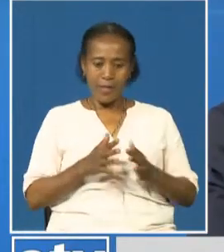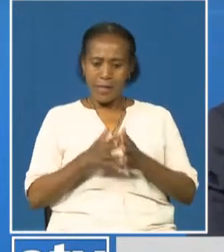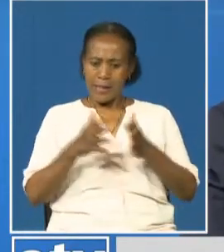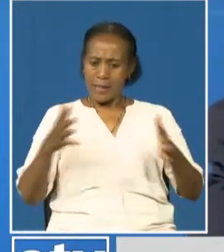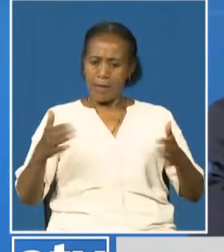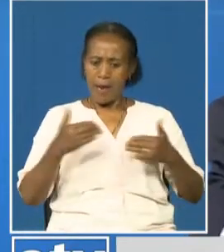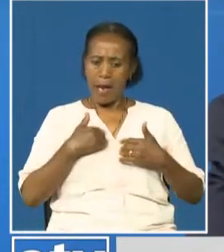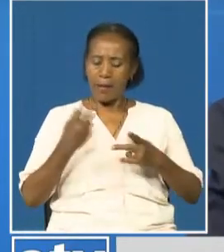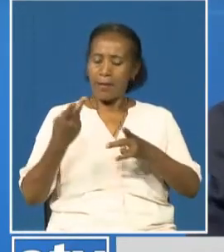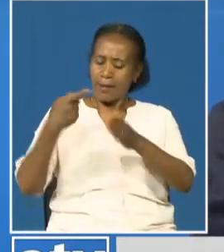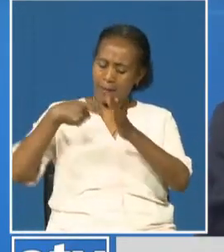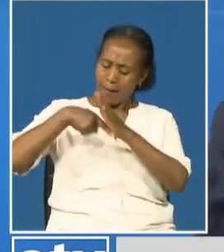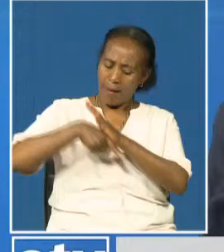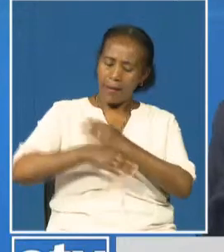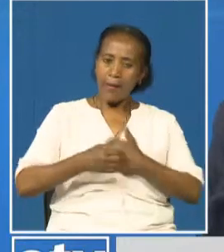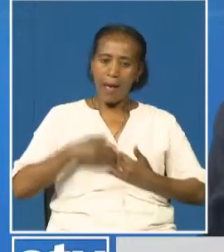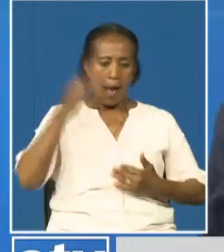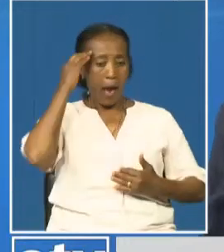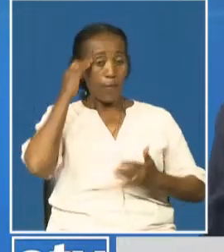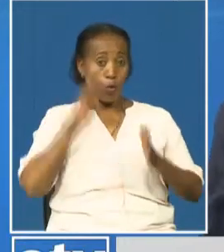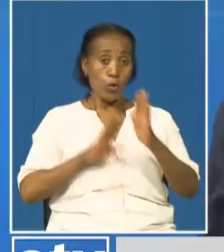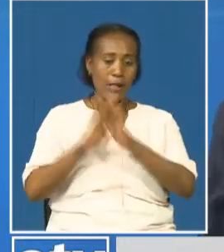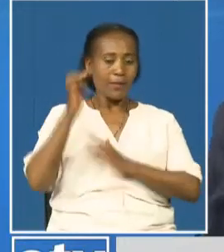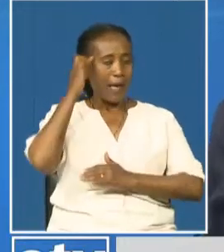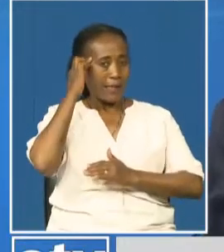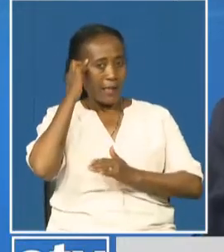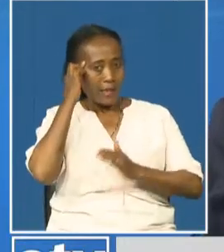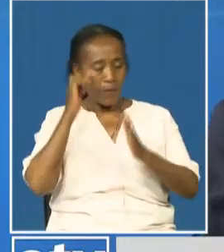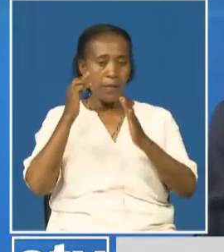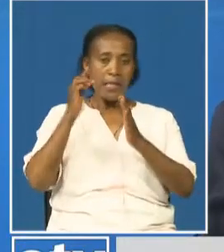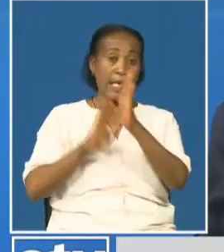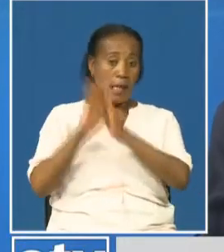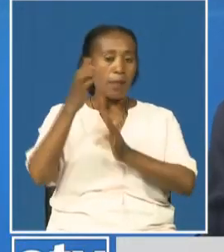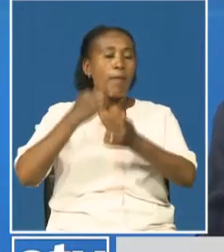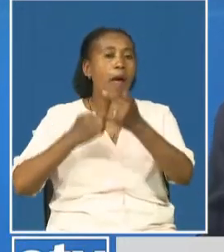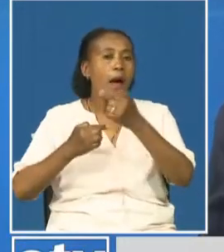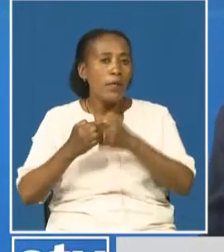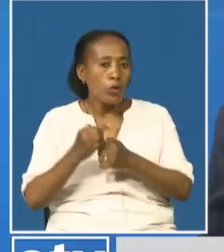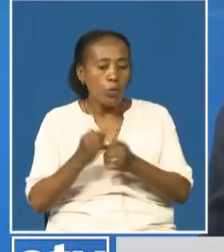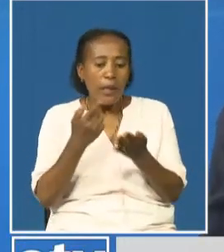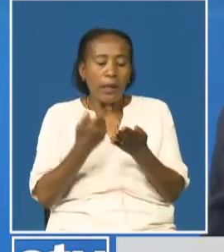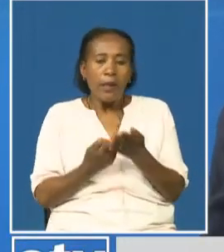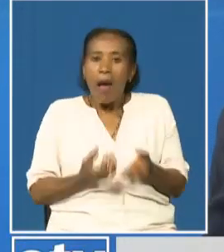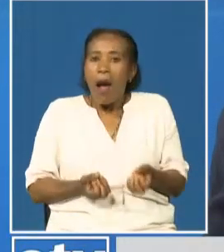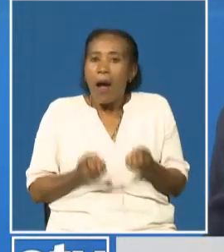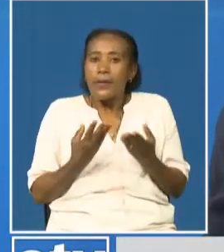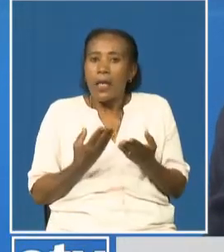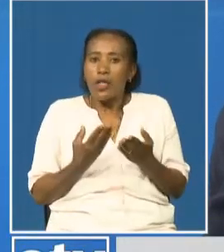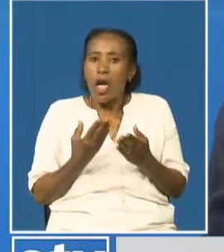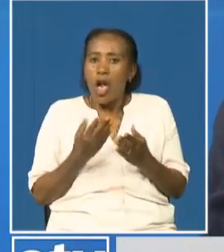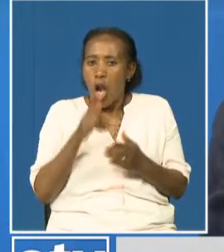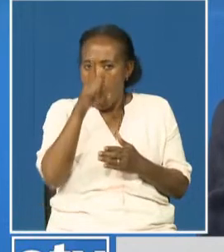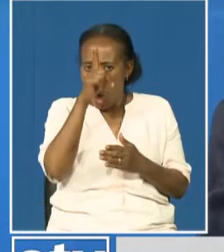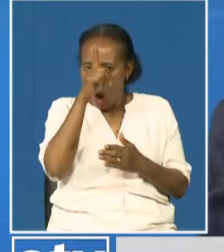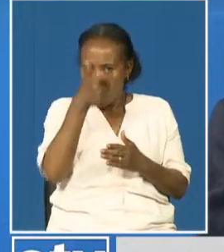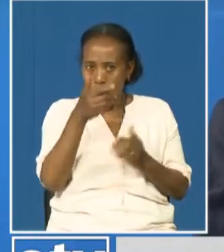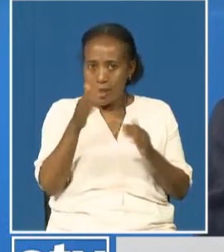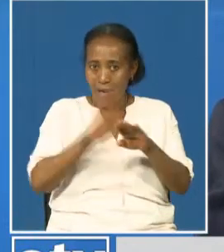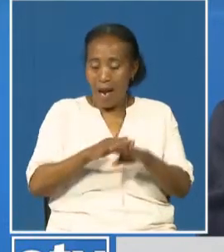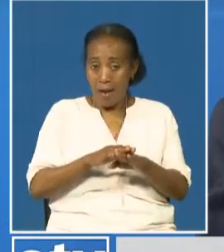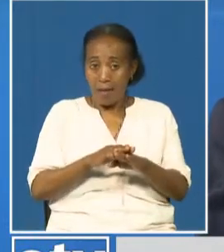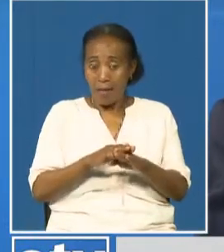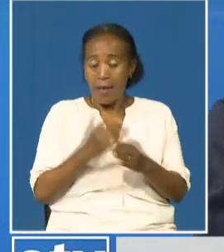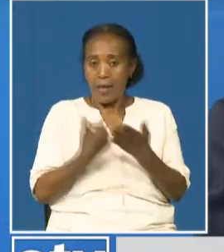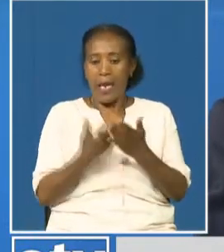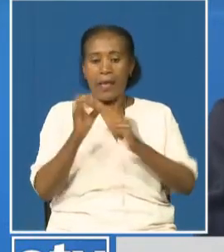ሰፋ ያለና ጠለቅ ያለ የአምሮ እድገት ያሳሳሰብ እድገት ቢያመጡም ይሄ በአብዛኛው በሎጂክ ላይ ብቻ በአመክንዮ